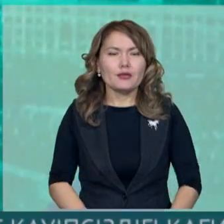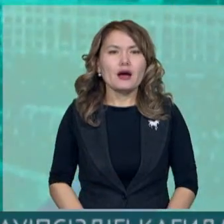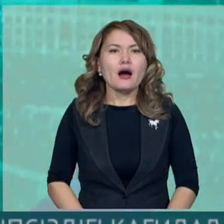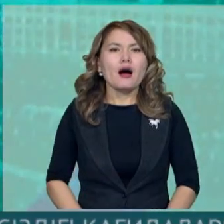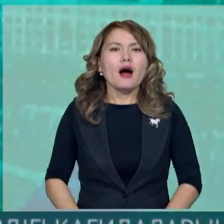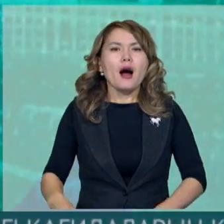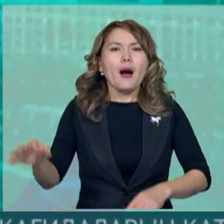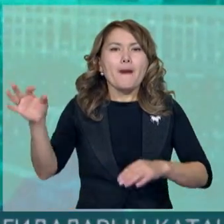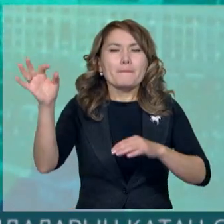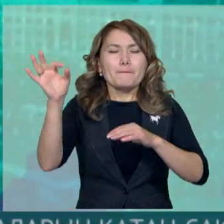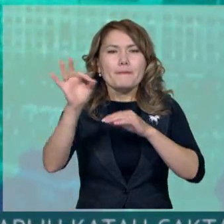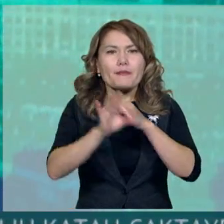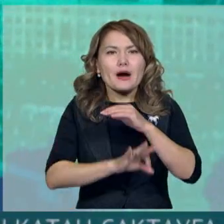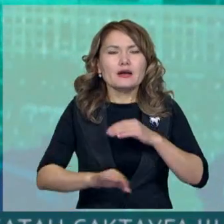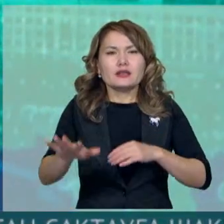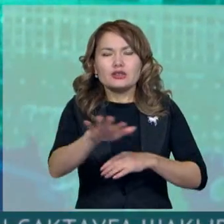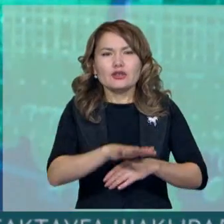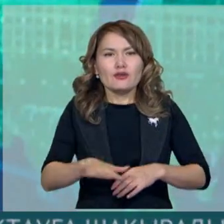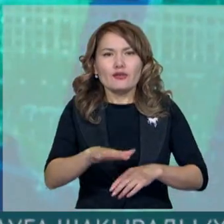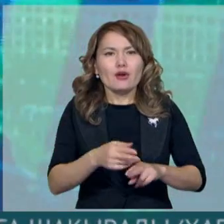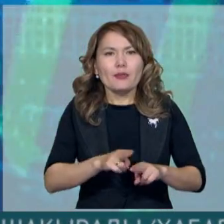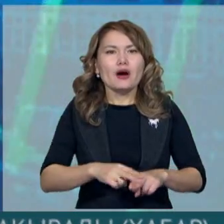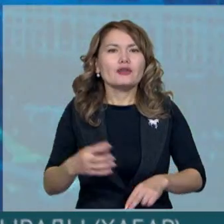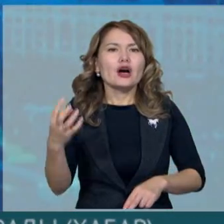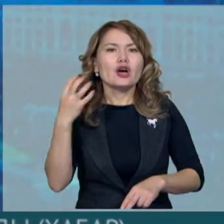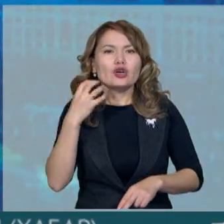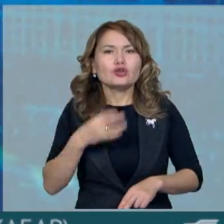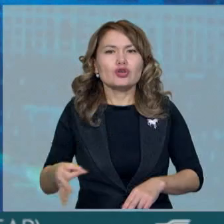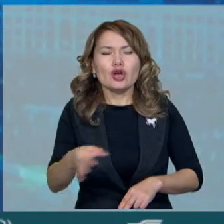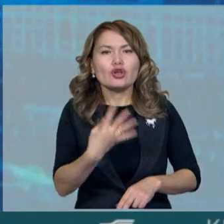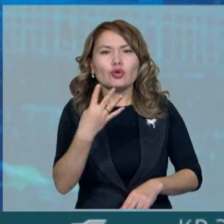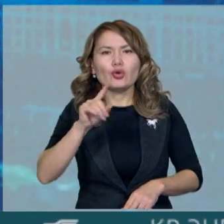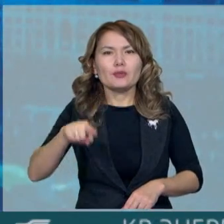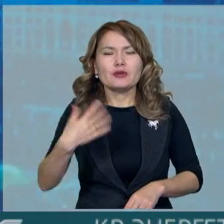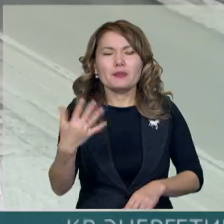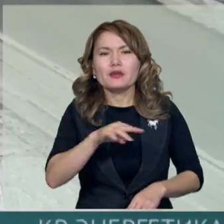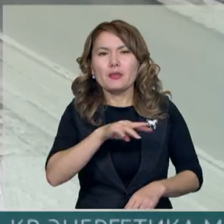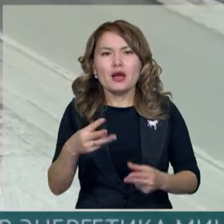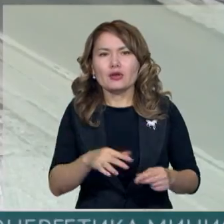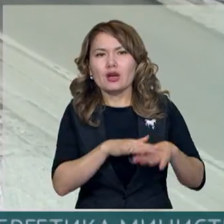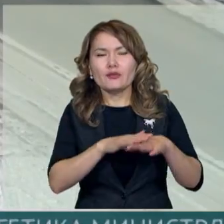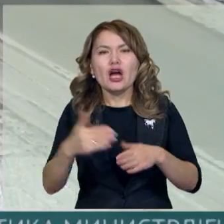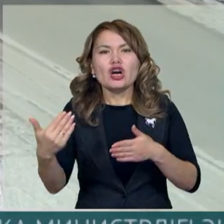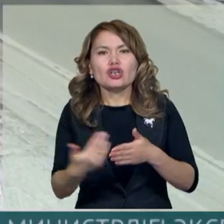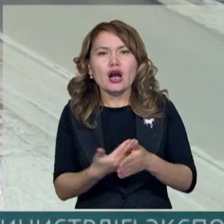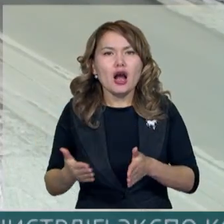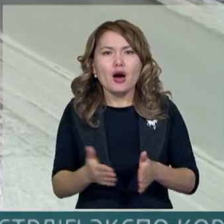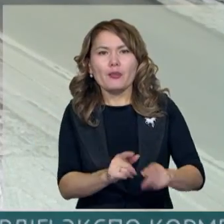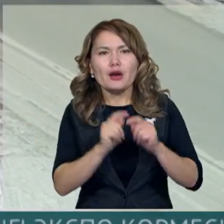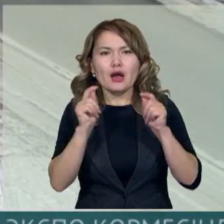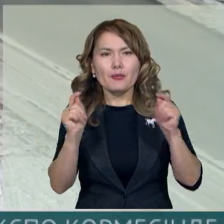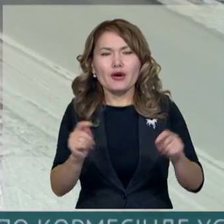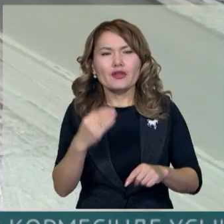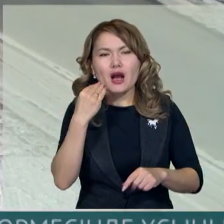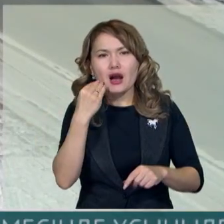Батыс Еуропа, Батыс Қытай транзиттік дәлізі арқылы Қызылорда облысына 4,5 миллиард теңге инвестиция тартылды. Осылайша жаңа автобан бойындағы заманауи